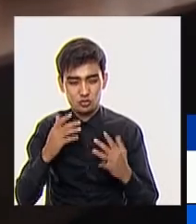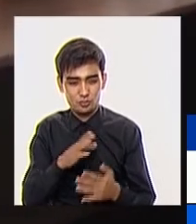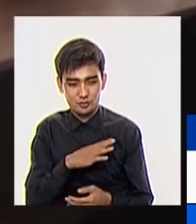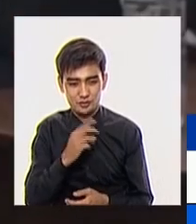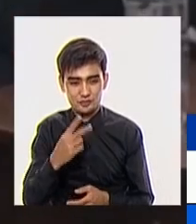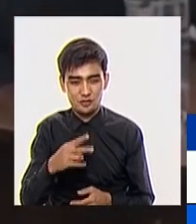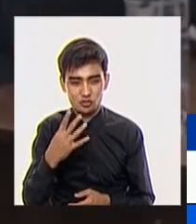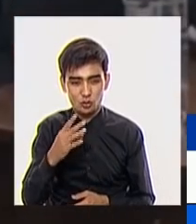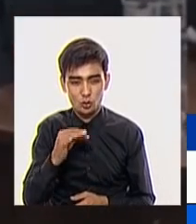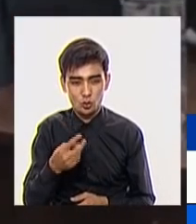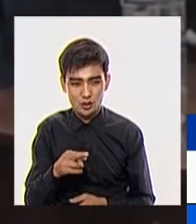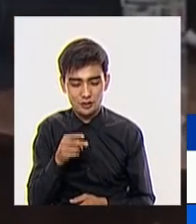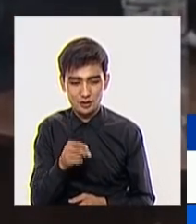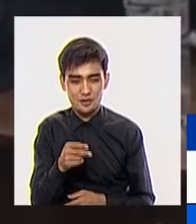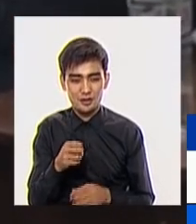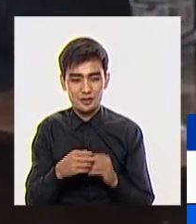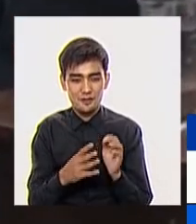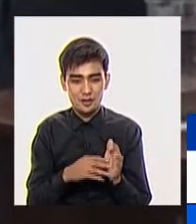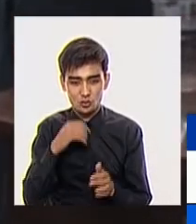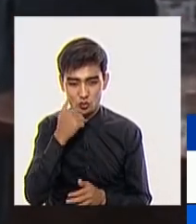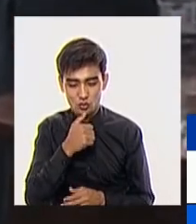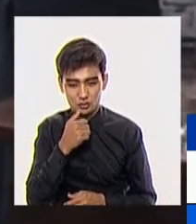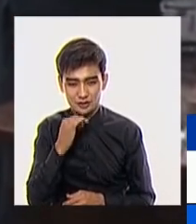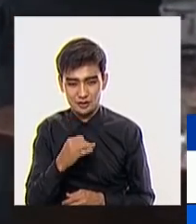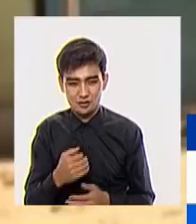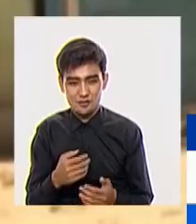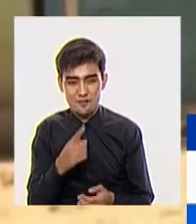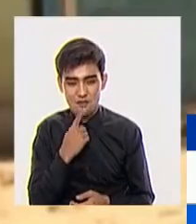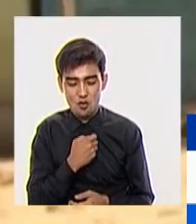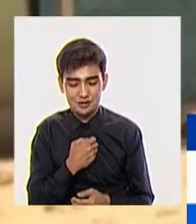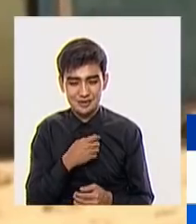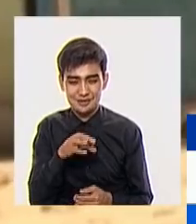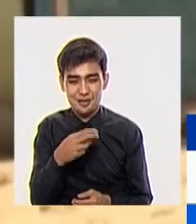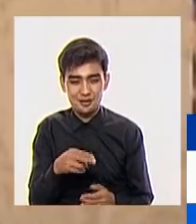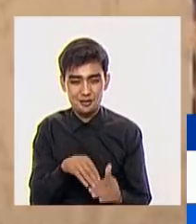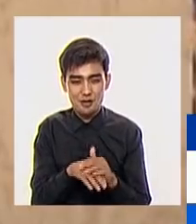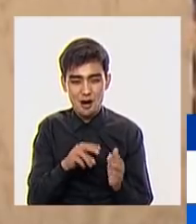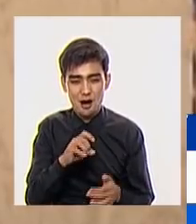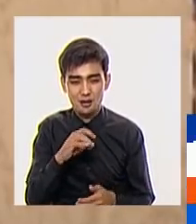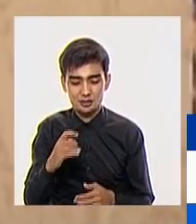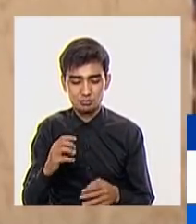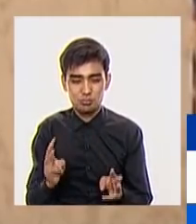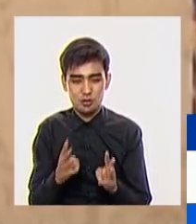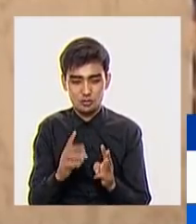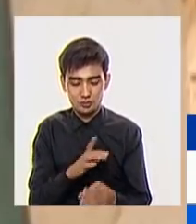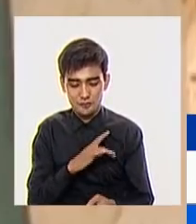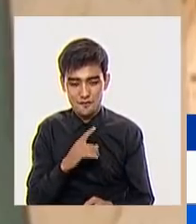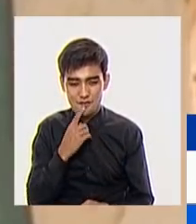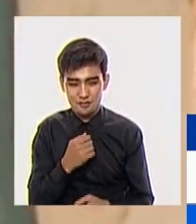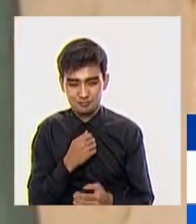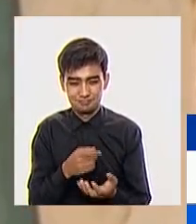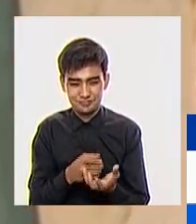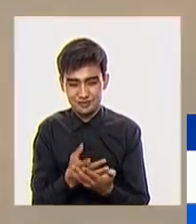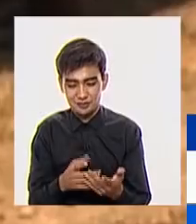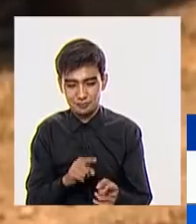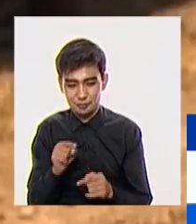произошла 24 июня 2019 года. На военном складе в Арысе случился пожар. Огонь перекинулся на боеприпасы, и они